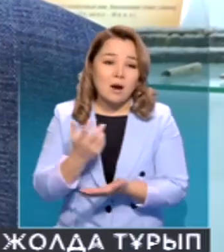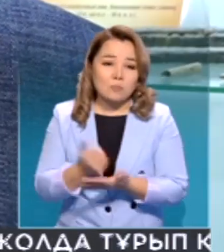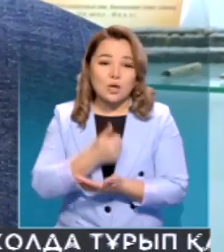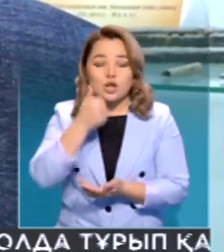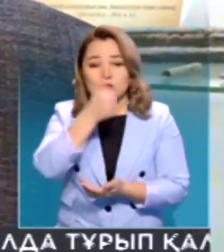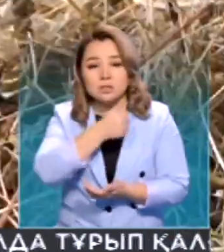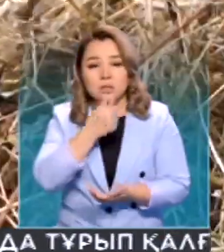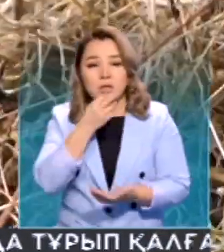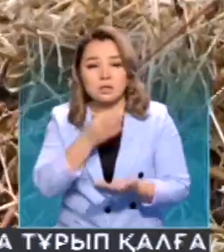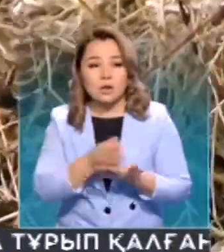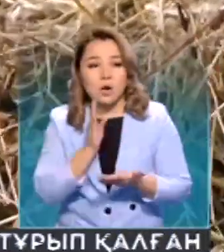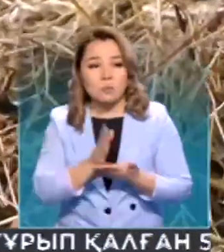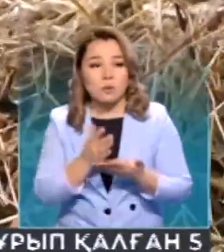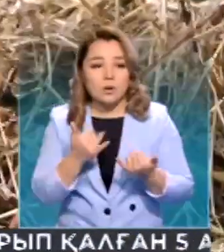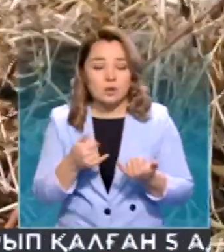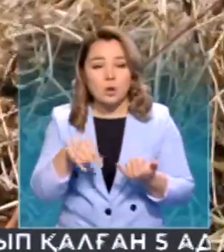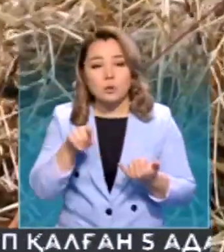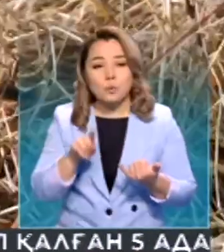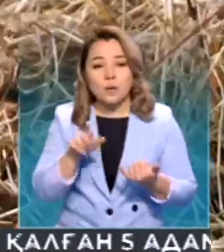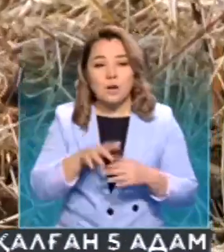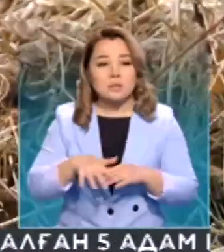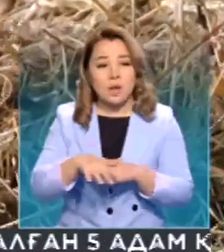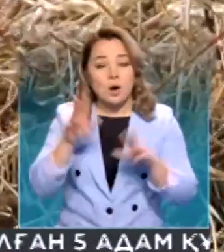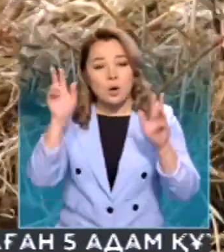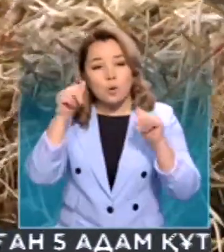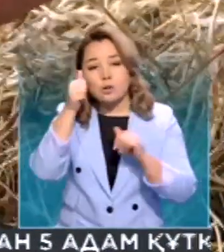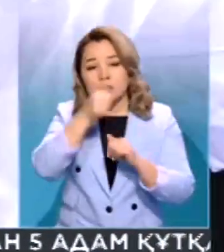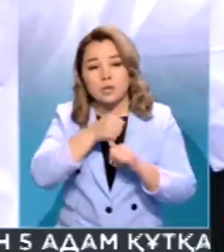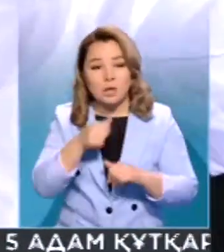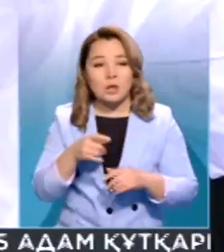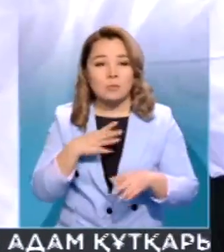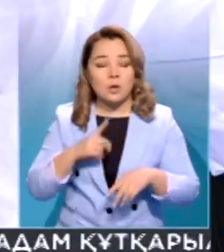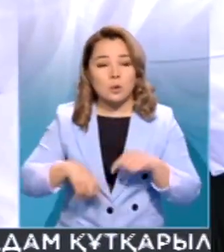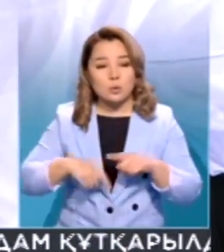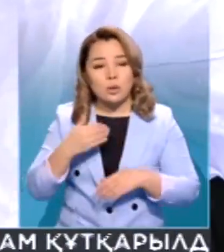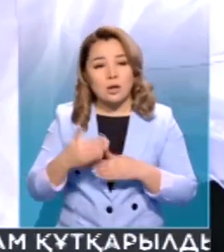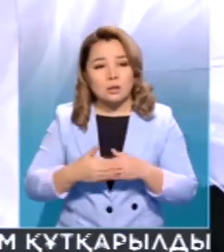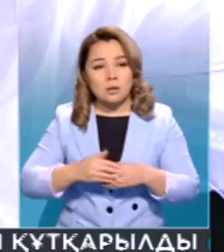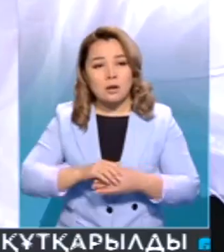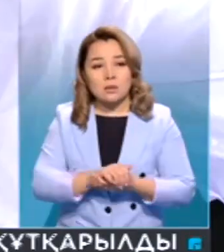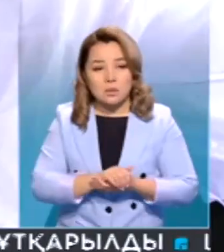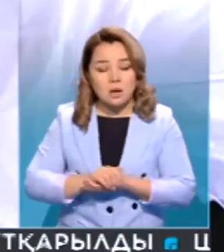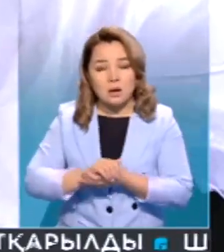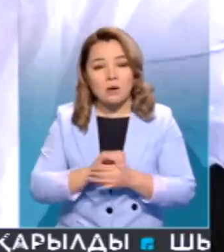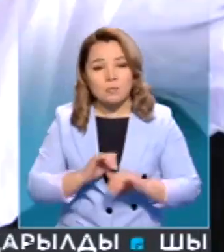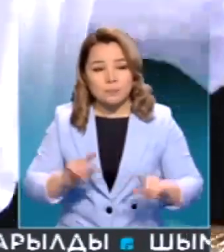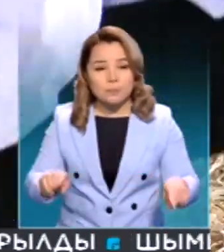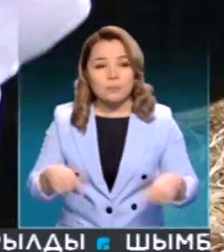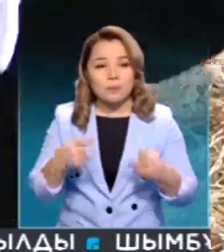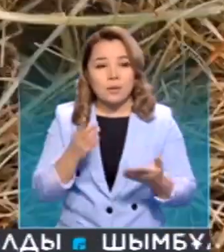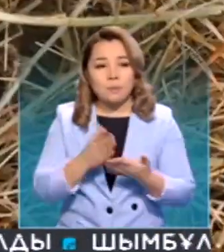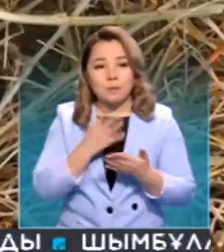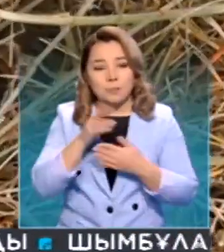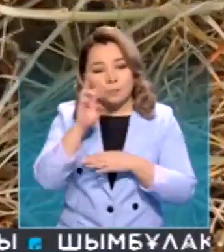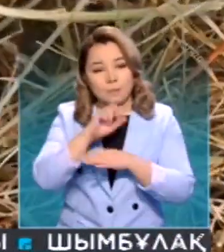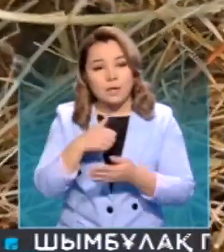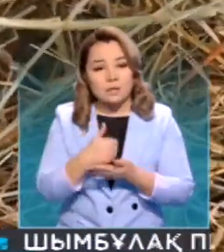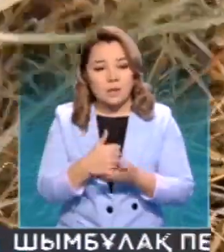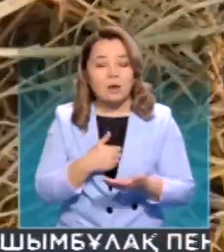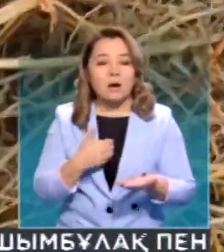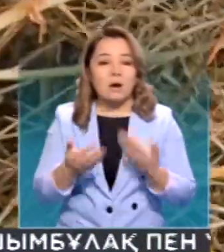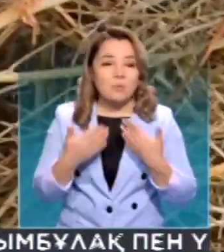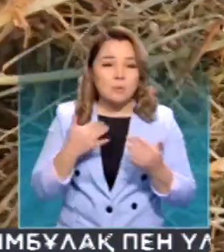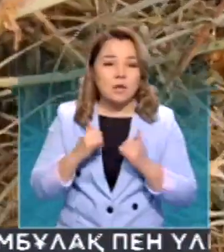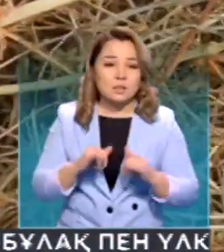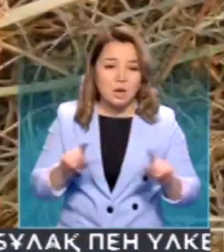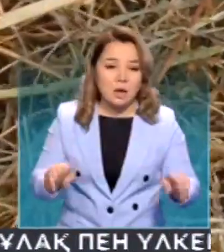жыл болмақ. Ал нумерологтардың айтуынша, қоянжылында туыстық, әріптестік қарым-қатынас күшейіп, мемлекеттердің арасындағы дипломатиялық байланыс